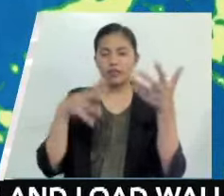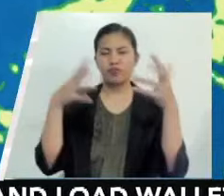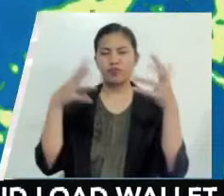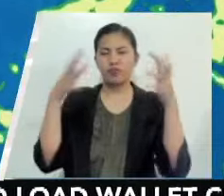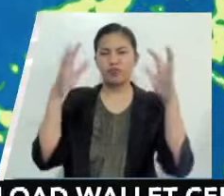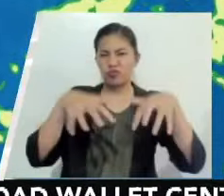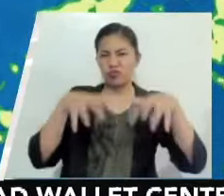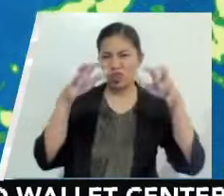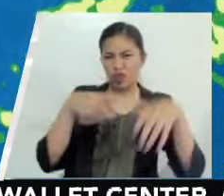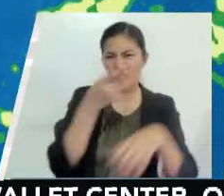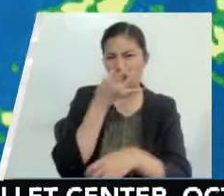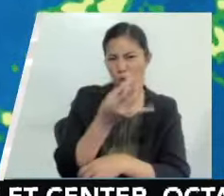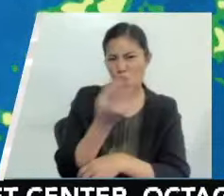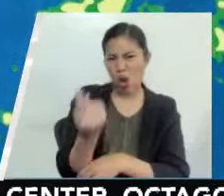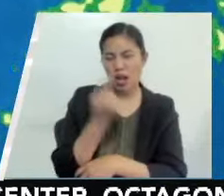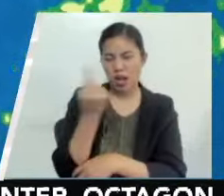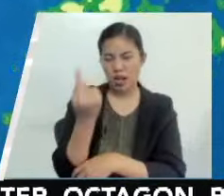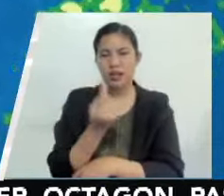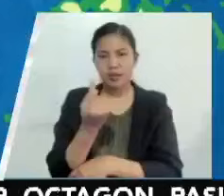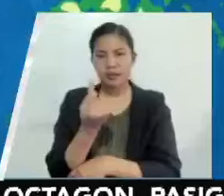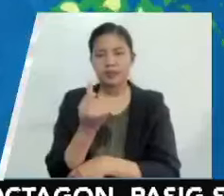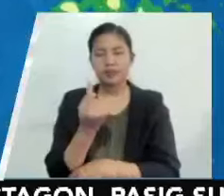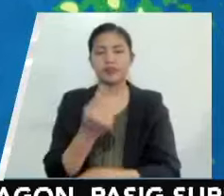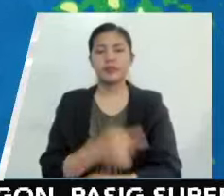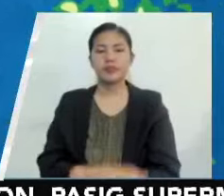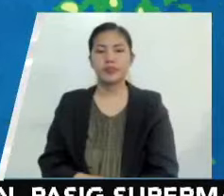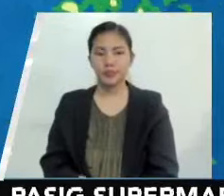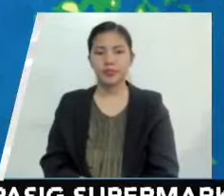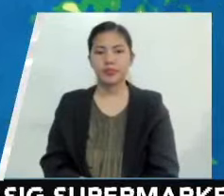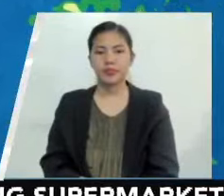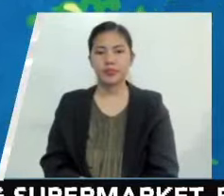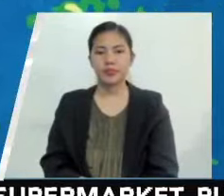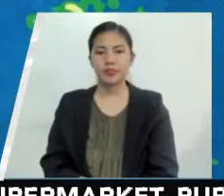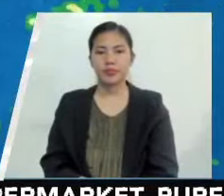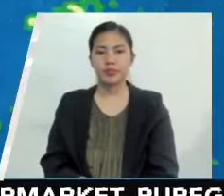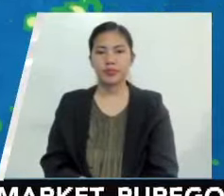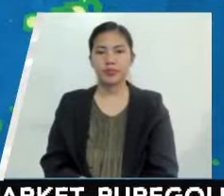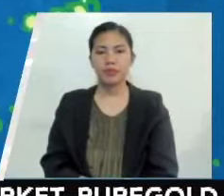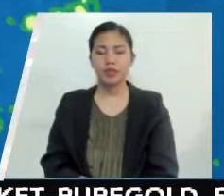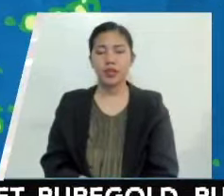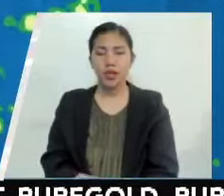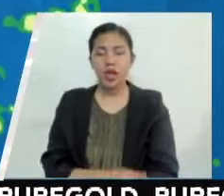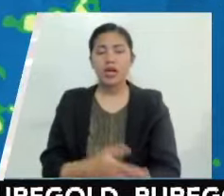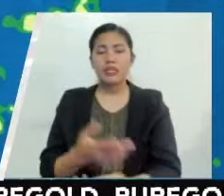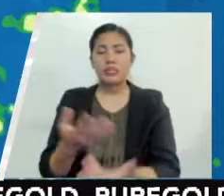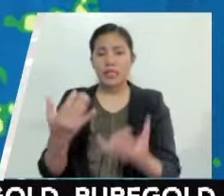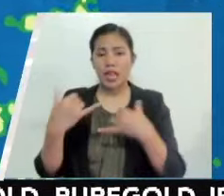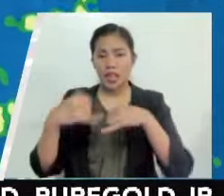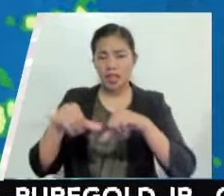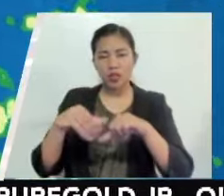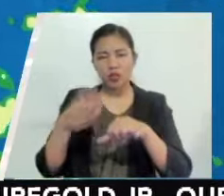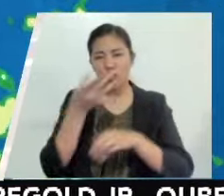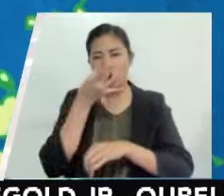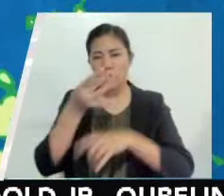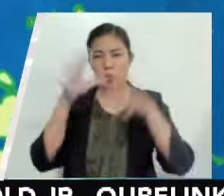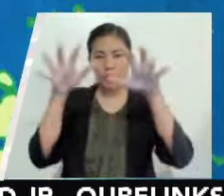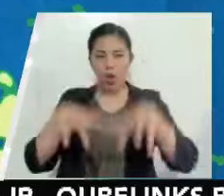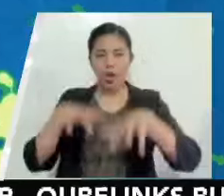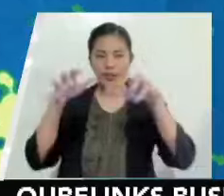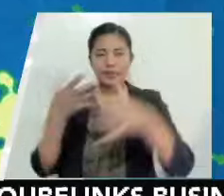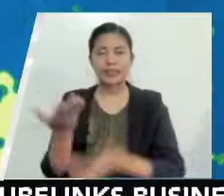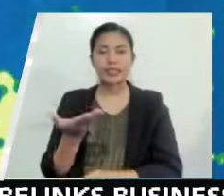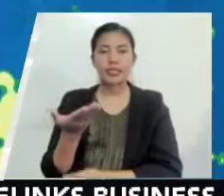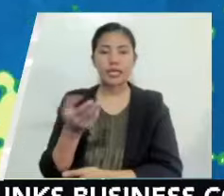ulan base po sa rainfall forecast ng Metro Weather. Bagaman mababa ang posibilidad na ulanin ng Metro Manila, maigi pa rin ihanda